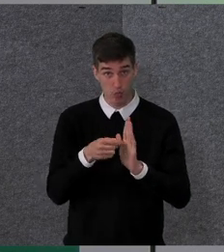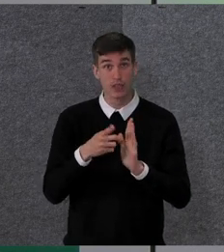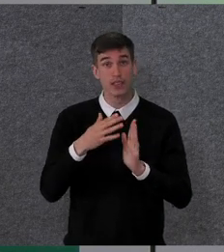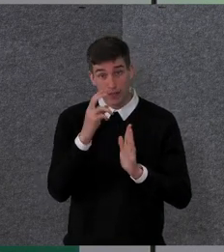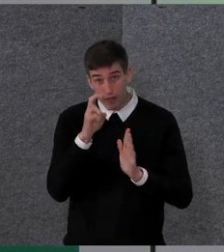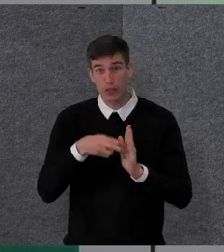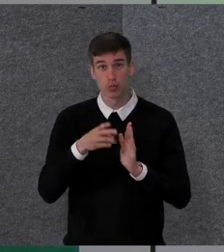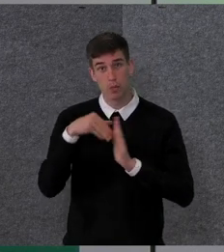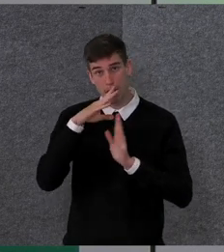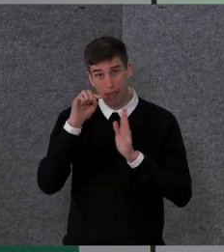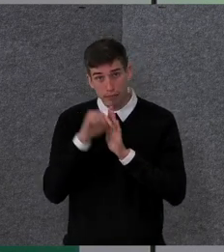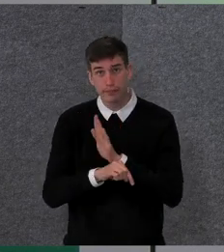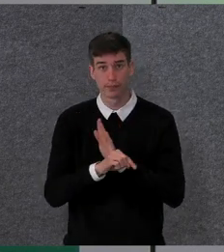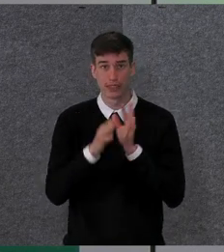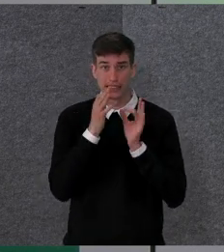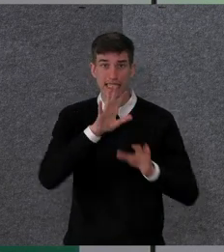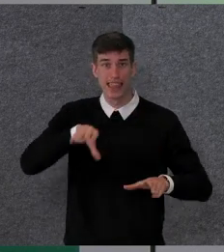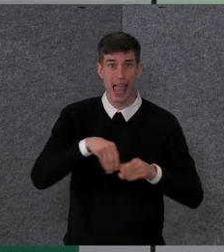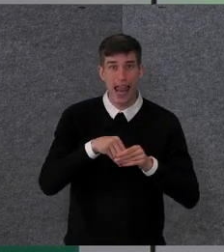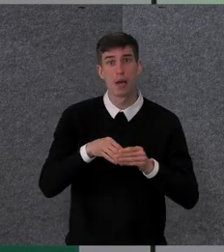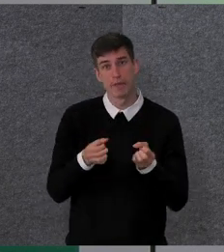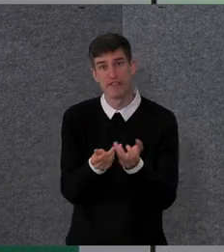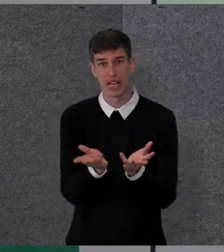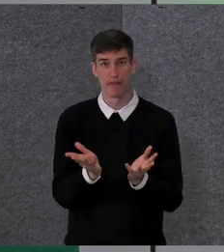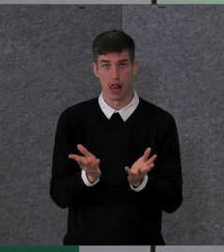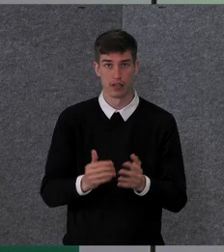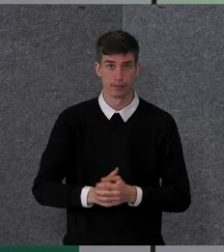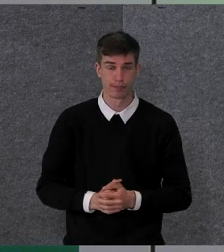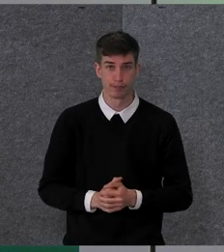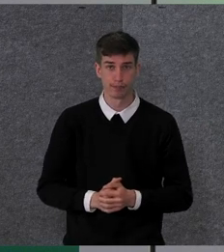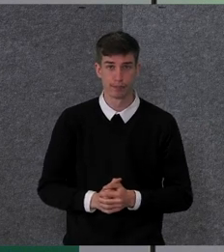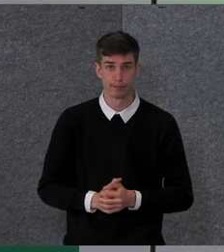präzisieren wir unsere Instrumente für Teilhabe und für Vielfalt. Ihr wisst auch, dass